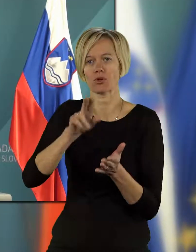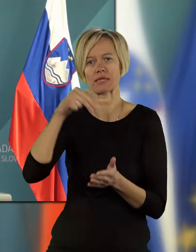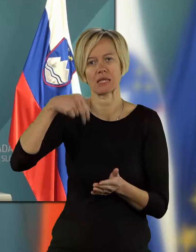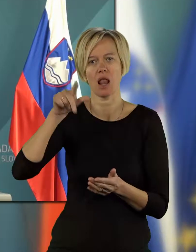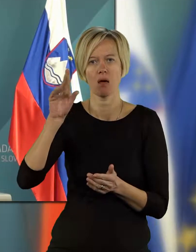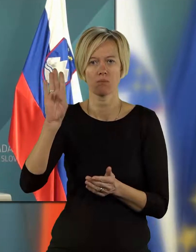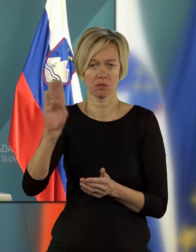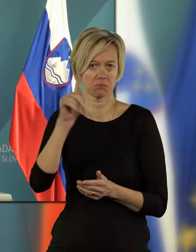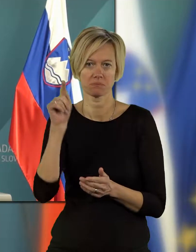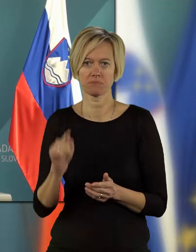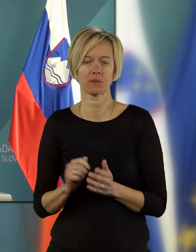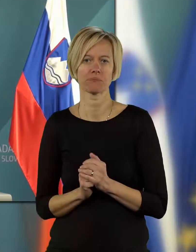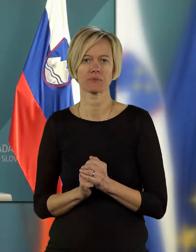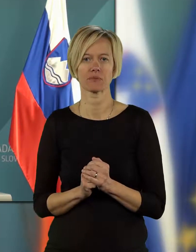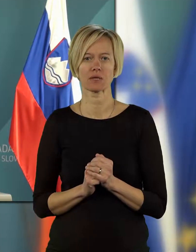prodati NLB?